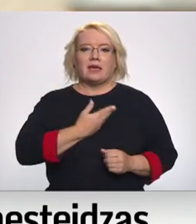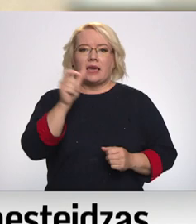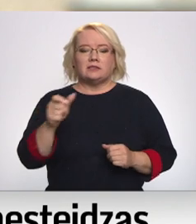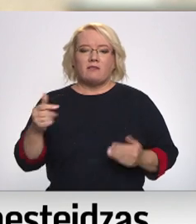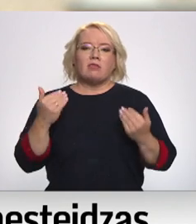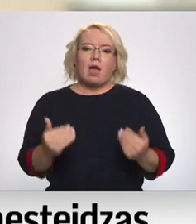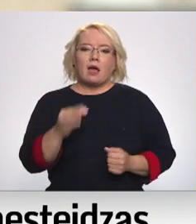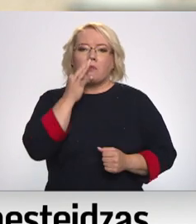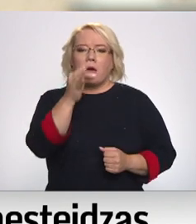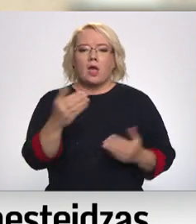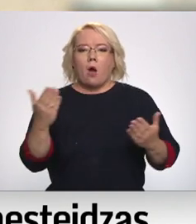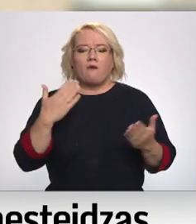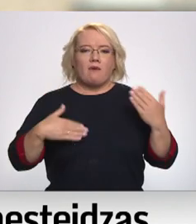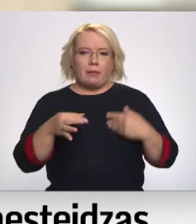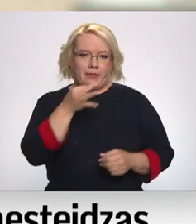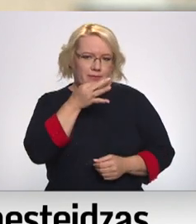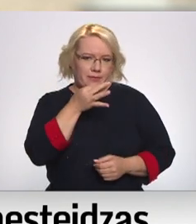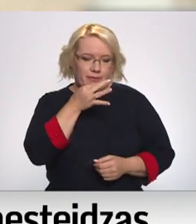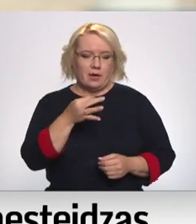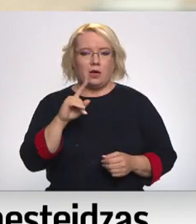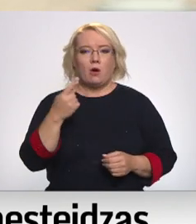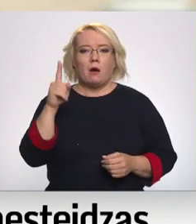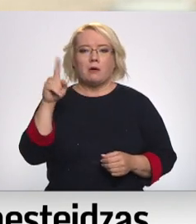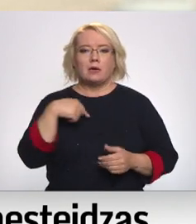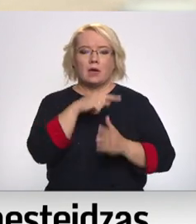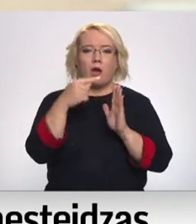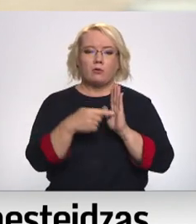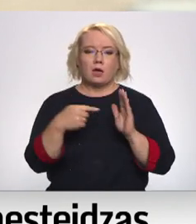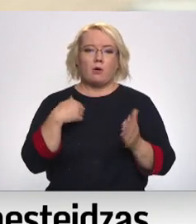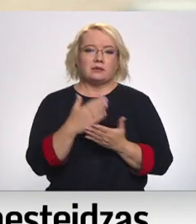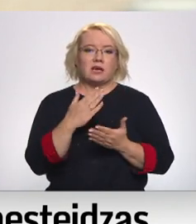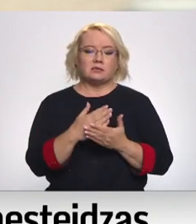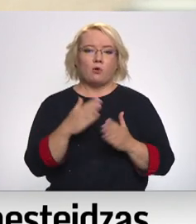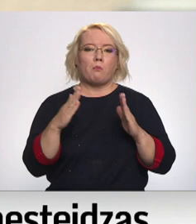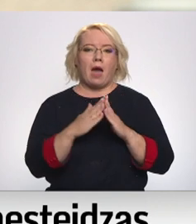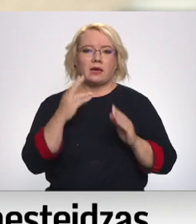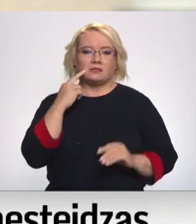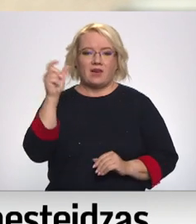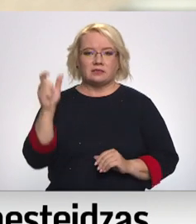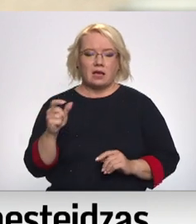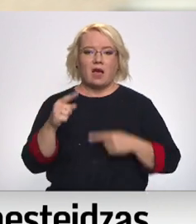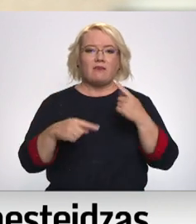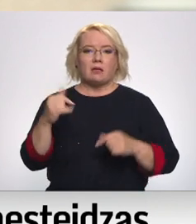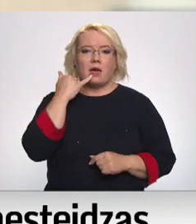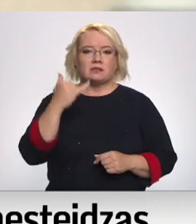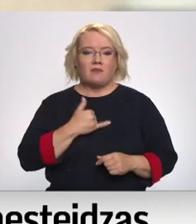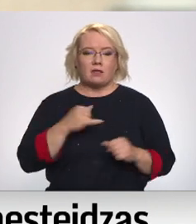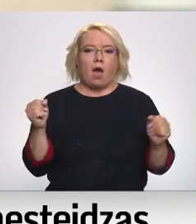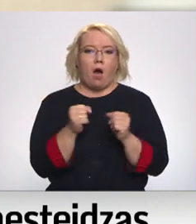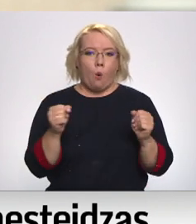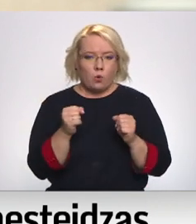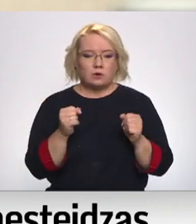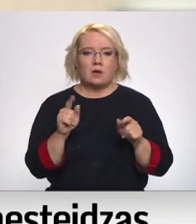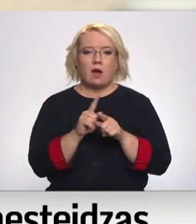tādu vēlmi. Vēl nav bijuši zvanu un prasīja, jo es esmu mājas vecākā un man vienmēr zvana un saka, nu kā augsti. Mums daudz ir